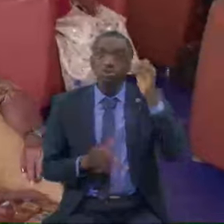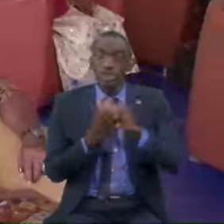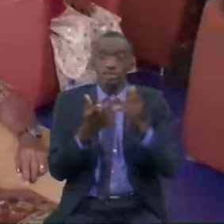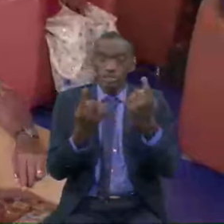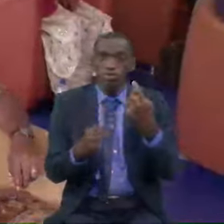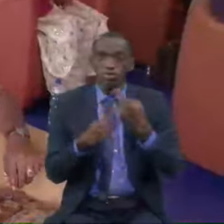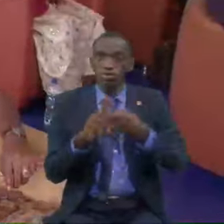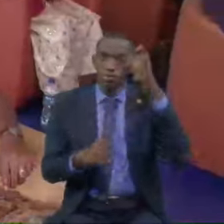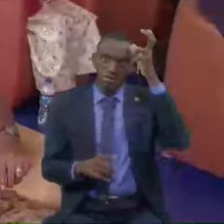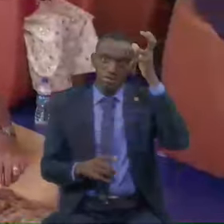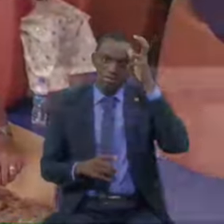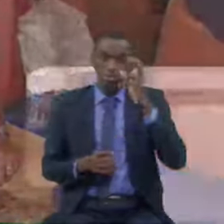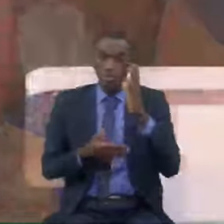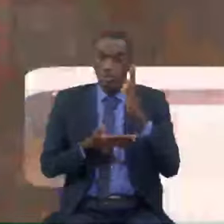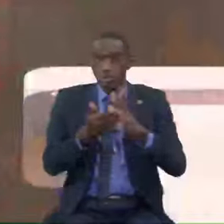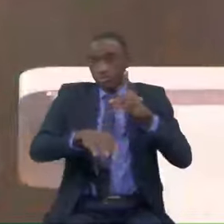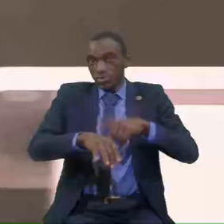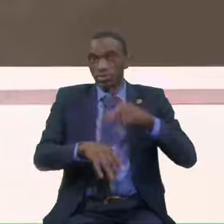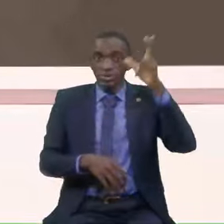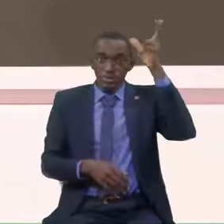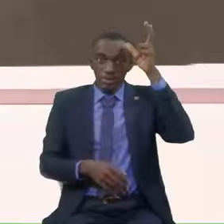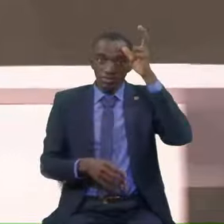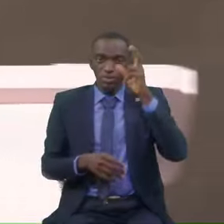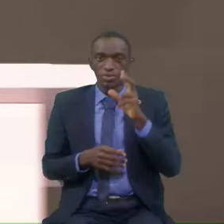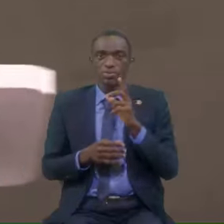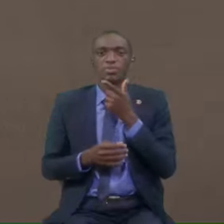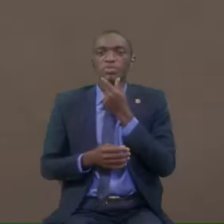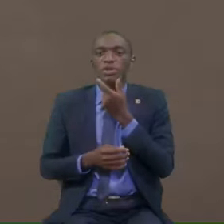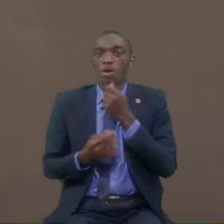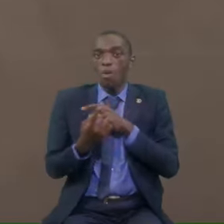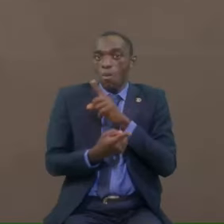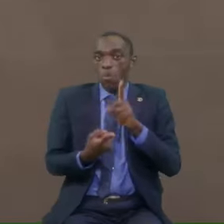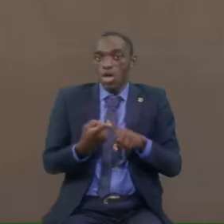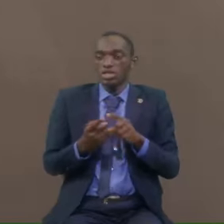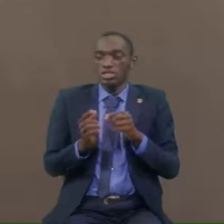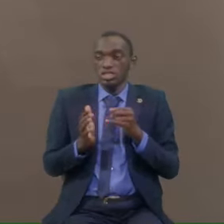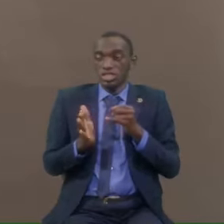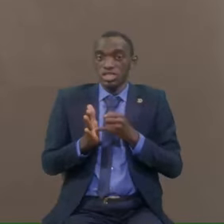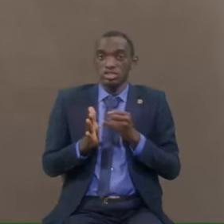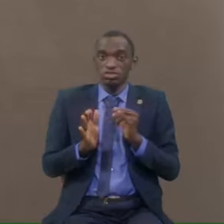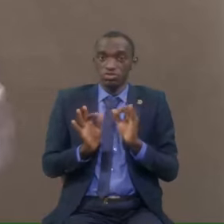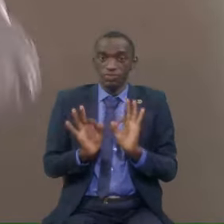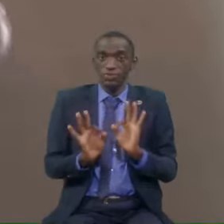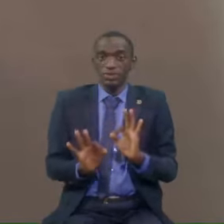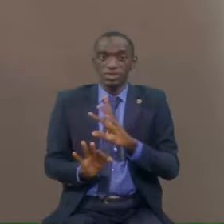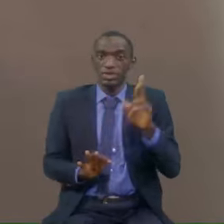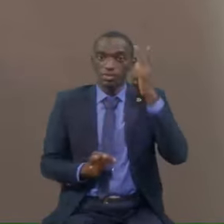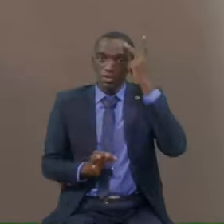parfois, il fait semblant. Ils peuvent dire de bonnes choses.